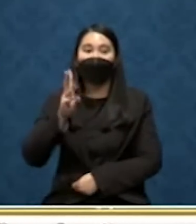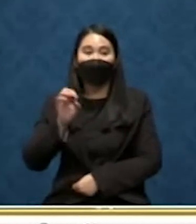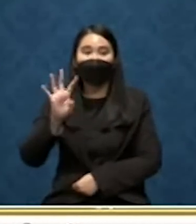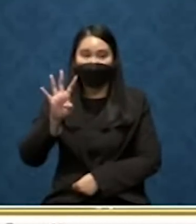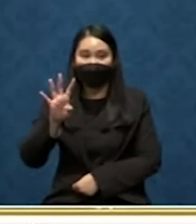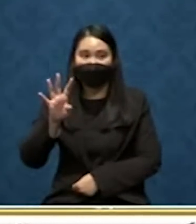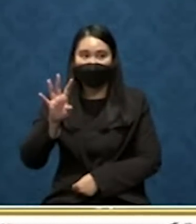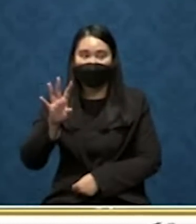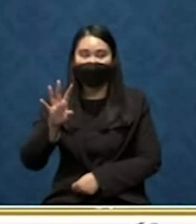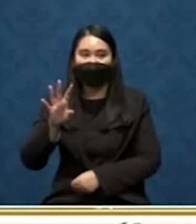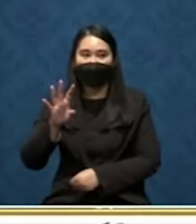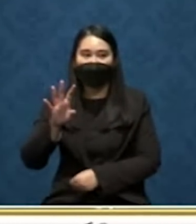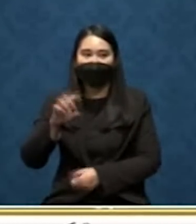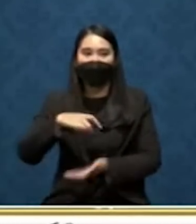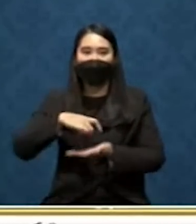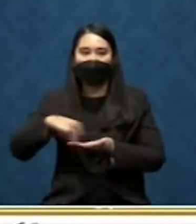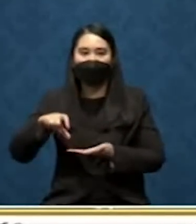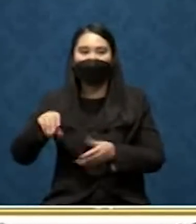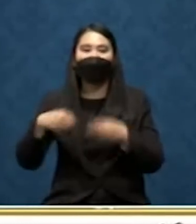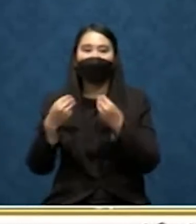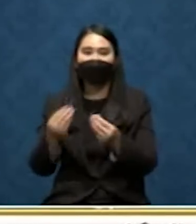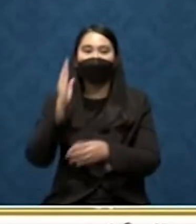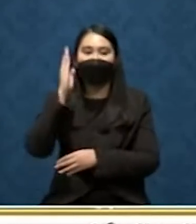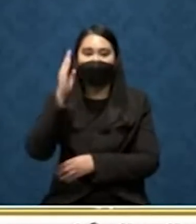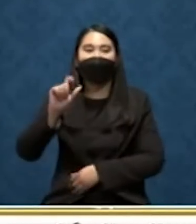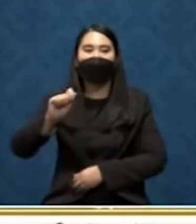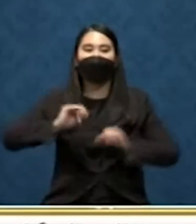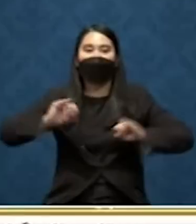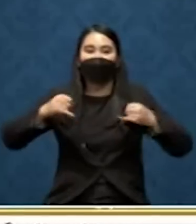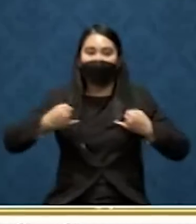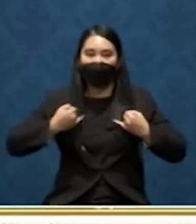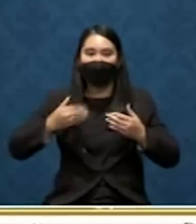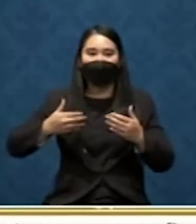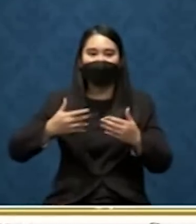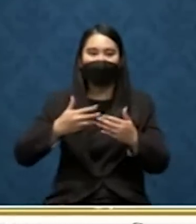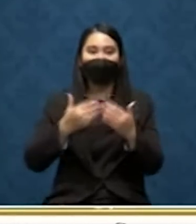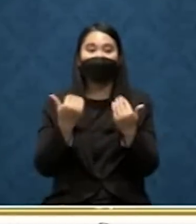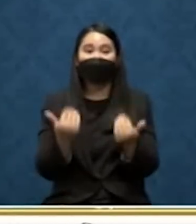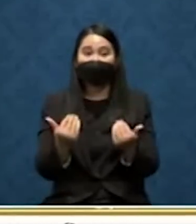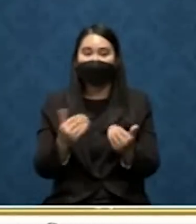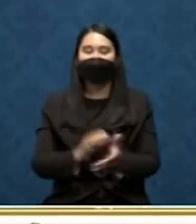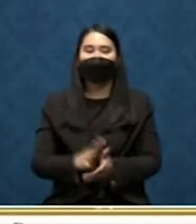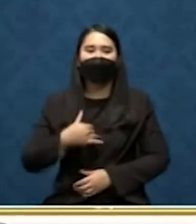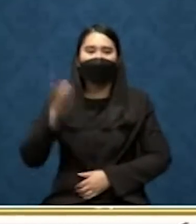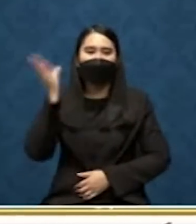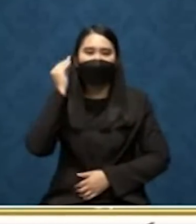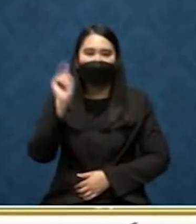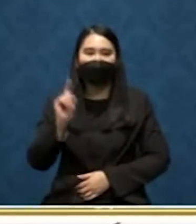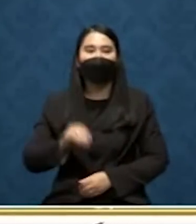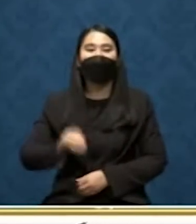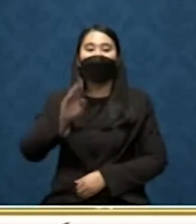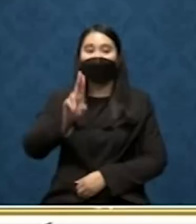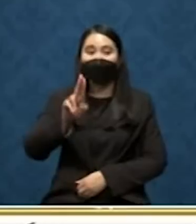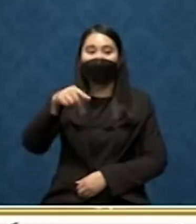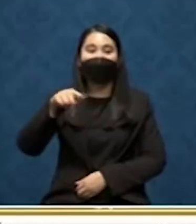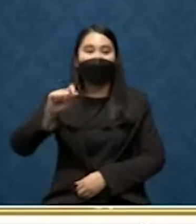กำมาสทธมาให้สวออออ่างผมตปิชอไปนะครับเป็เจ้าของที่ดนมาจนถปัจจุบันซึ่ผมทราบมาว่า UPA ขาย